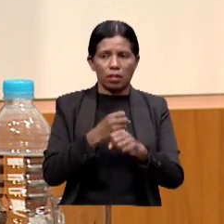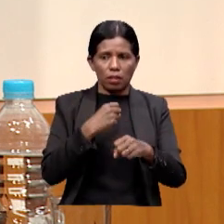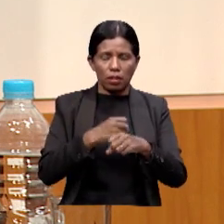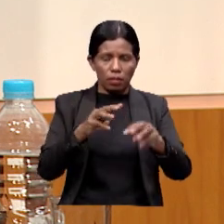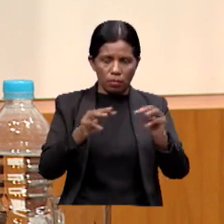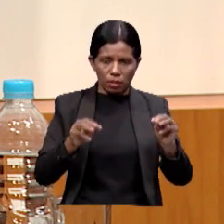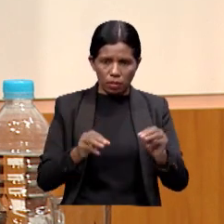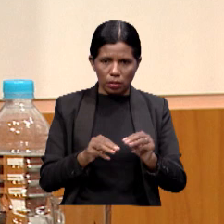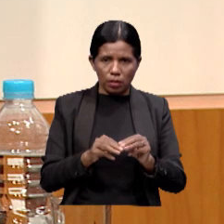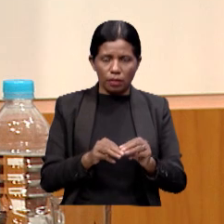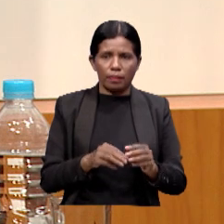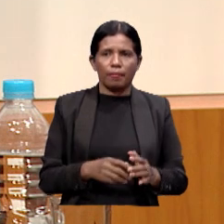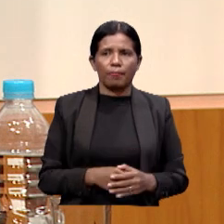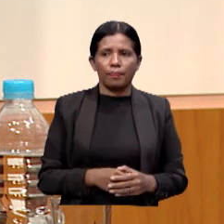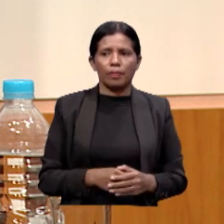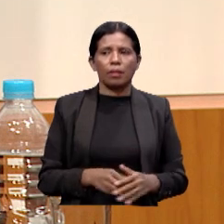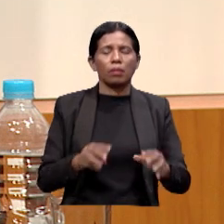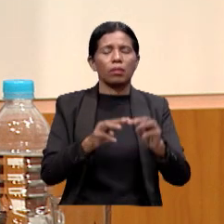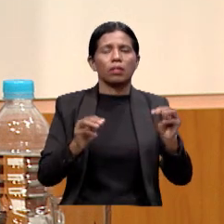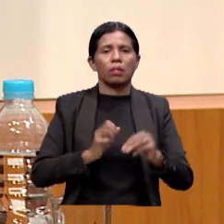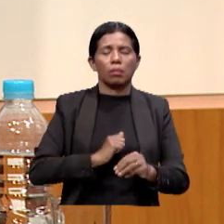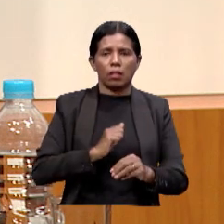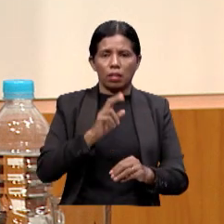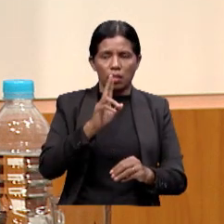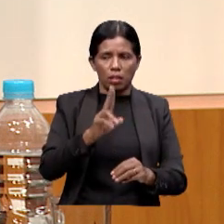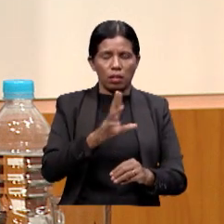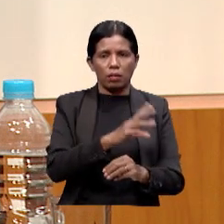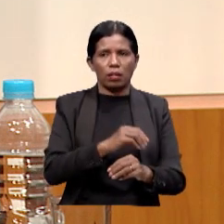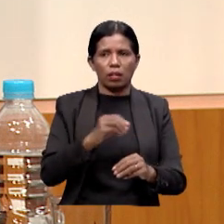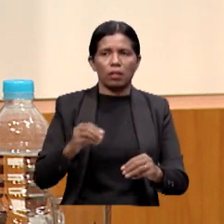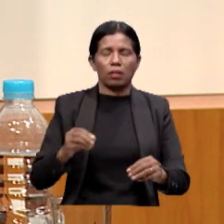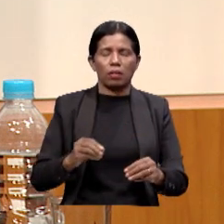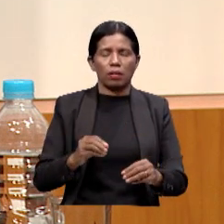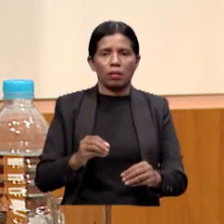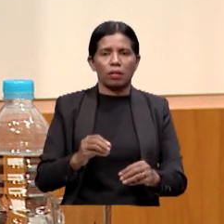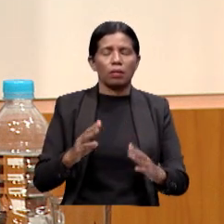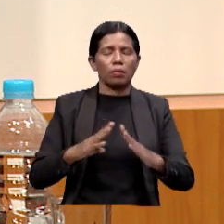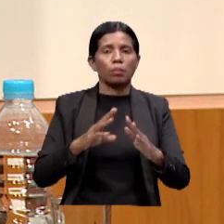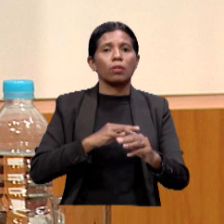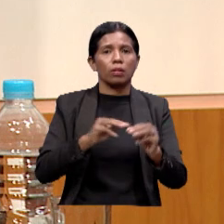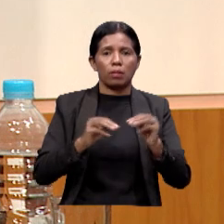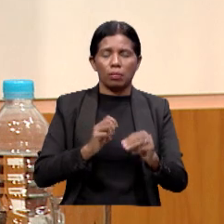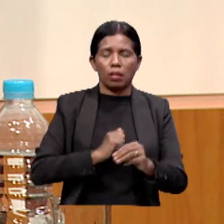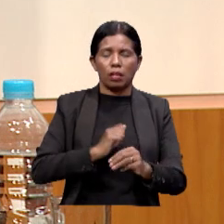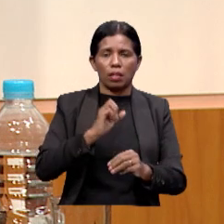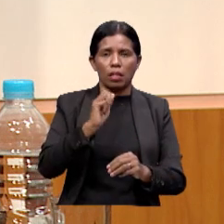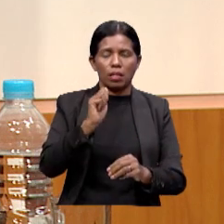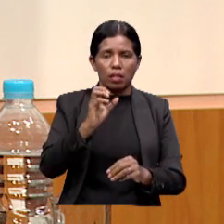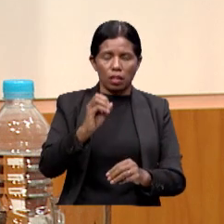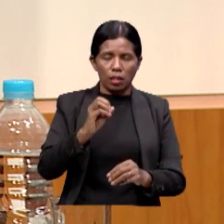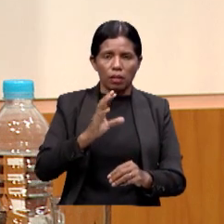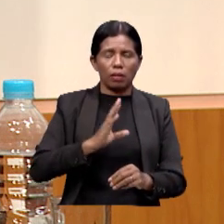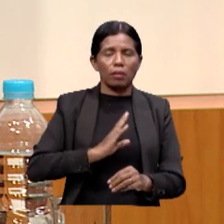nen liliu municipio Aileu, capital municipio Aileu, capital municipio Ainaro, Suai Kovalima, Maliana